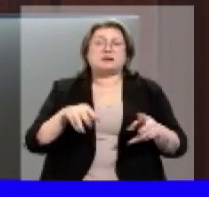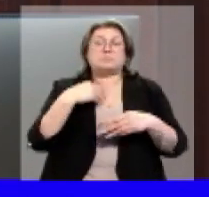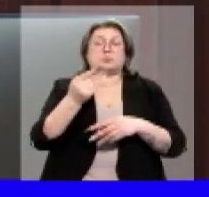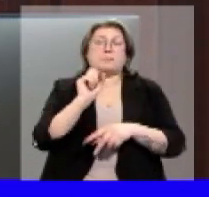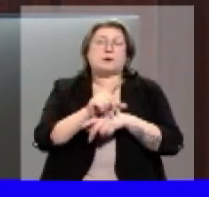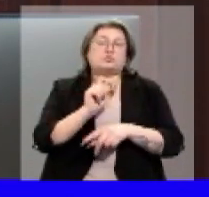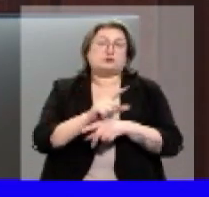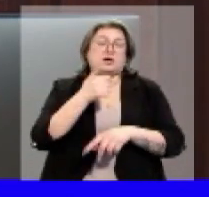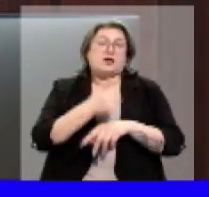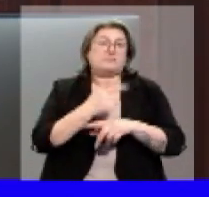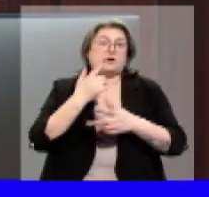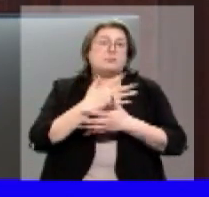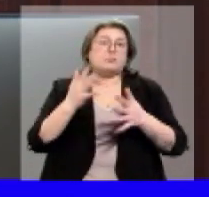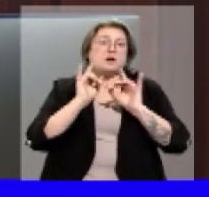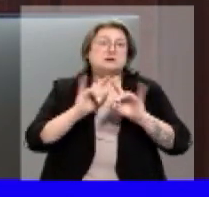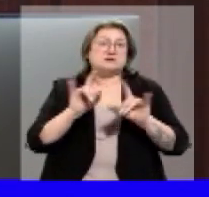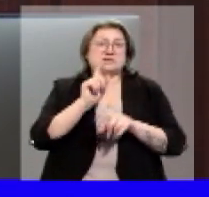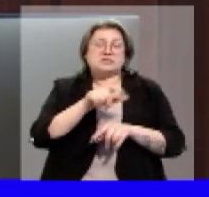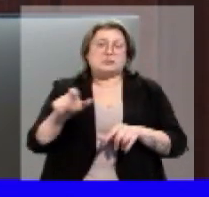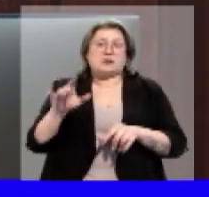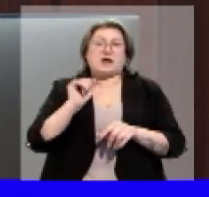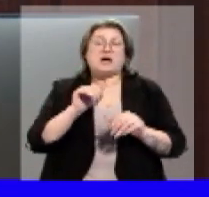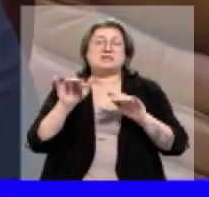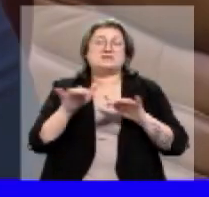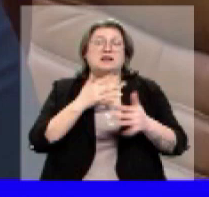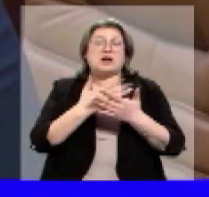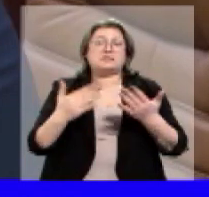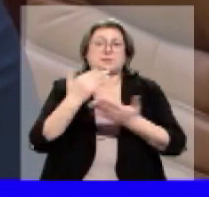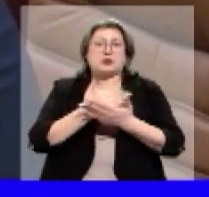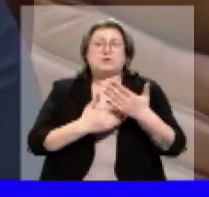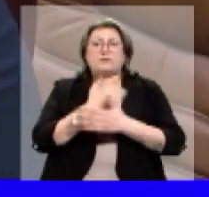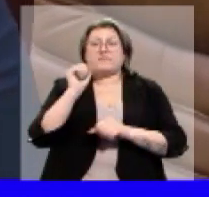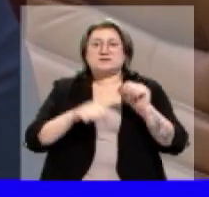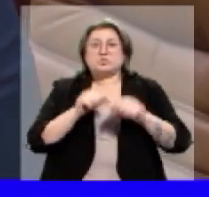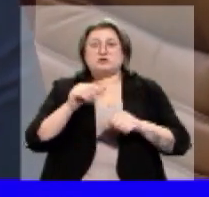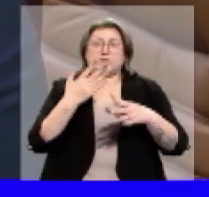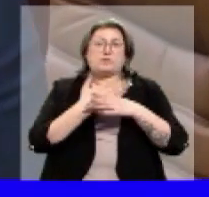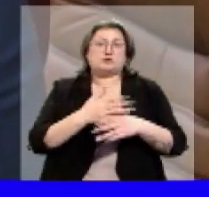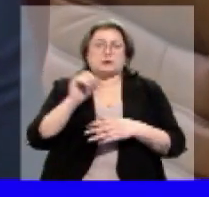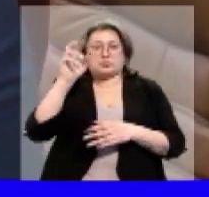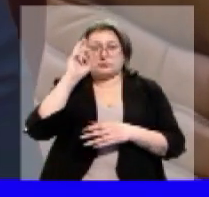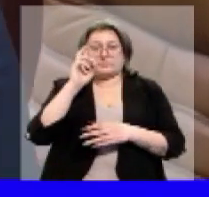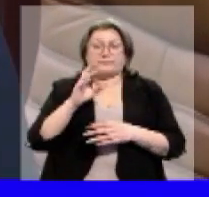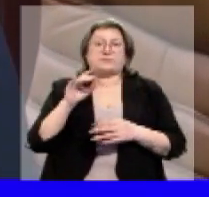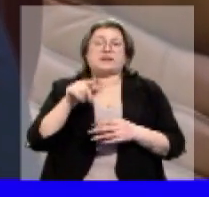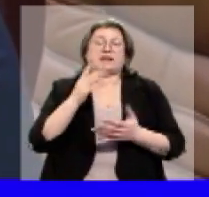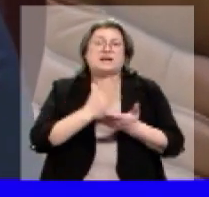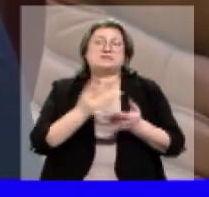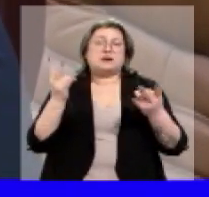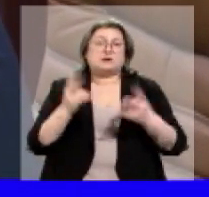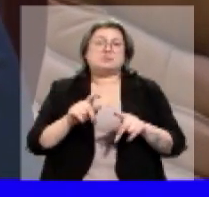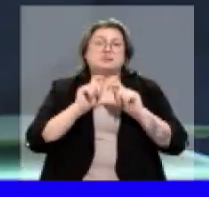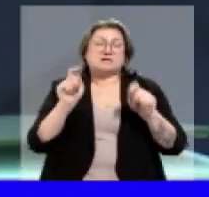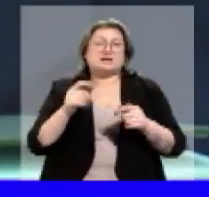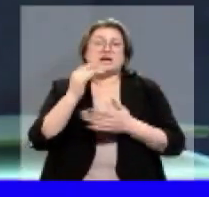ряд поручений. Главное – больше разъяснять населению о действии ряда программ, новых возможностях и помощи государства. К тому же есть необходимость